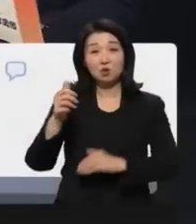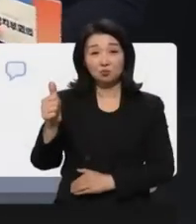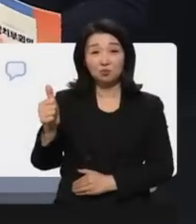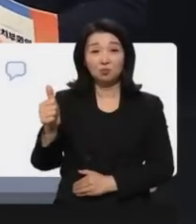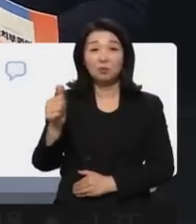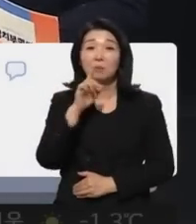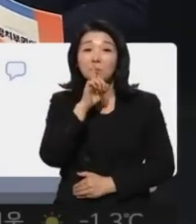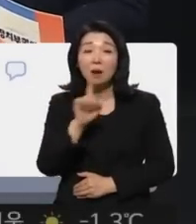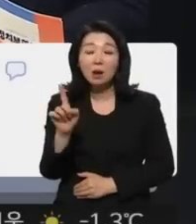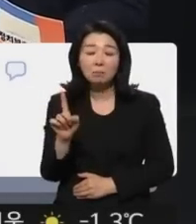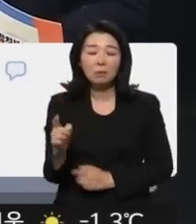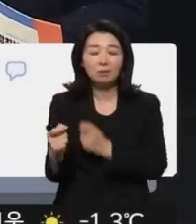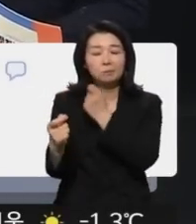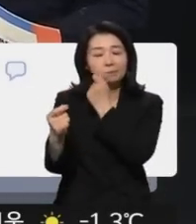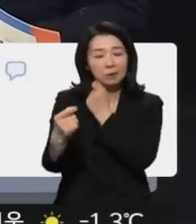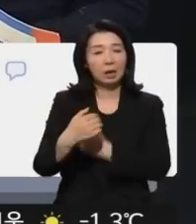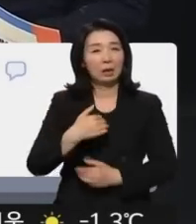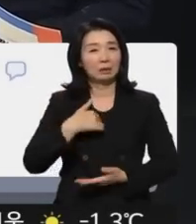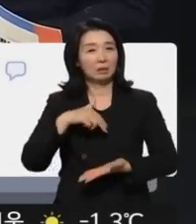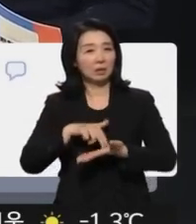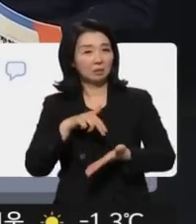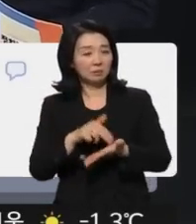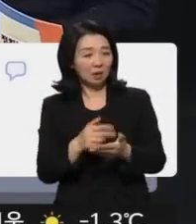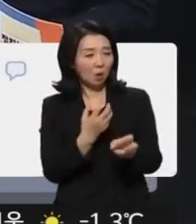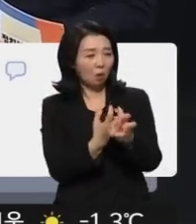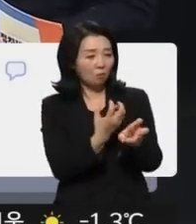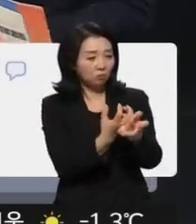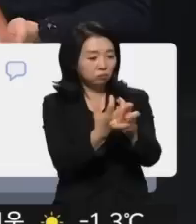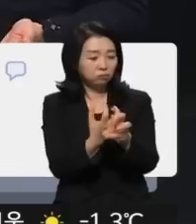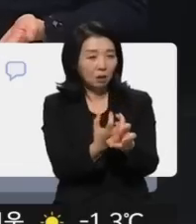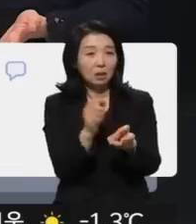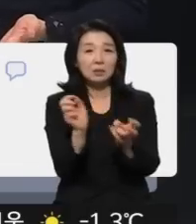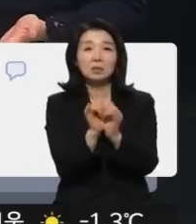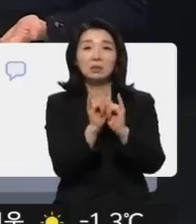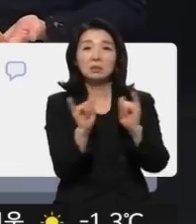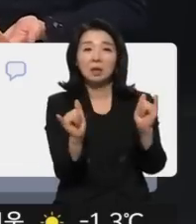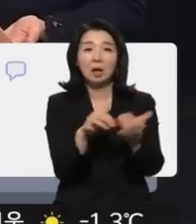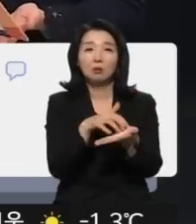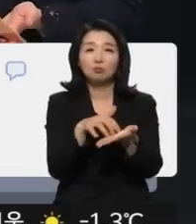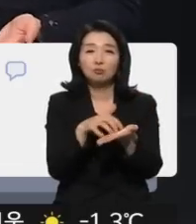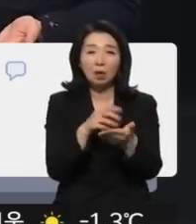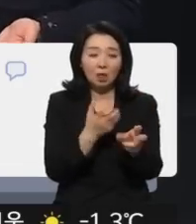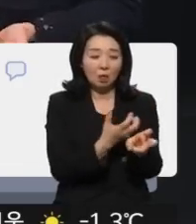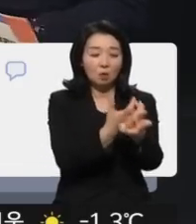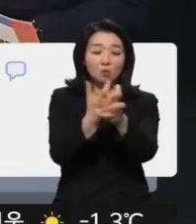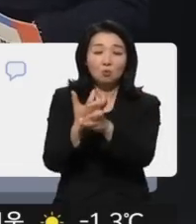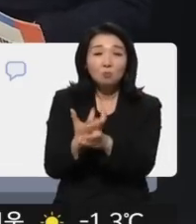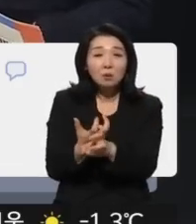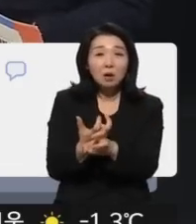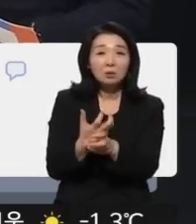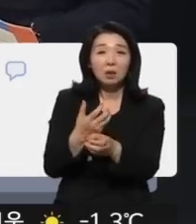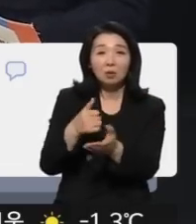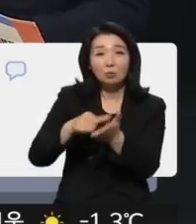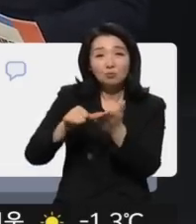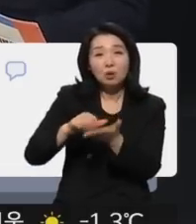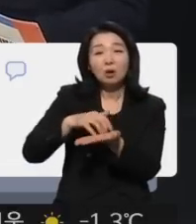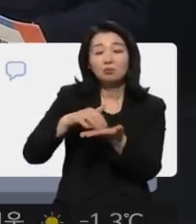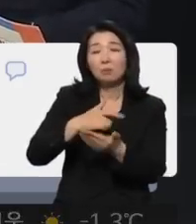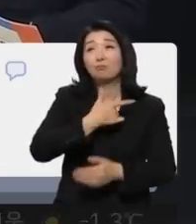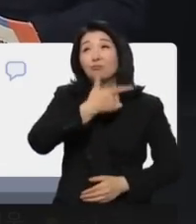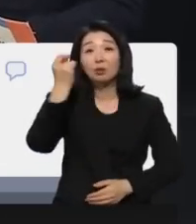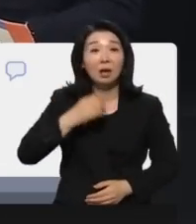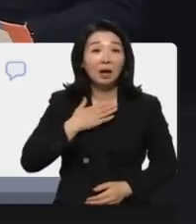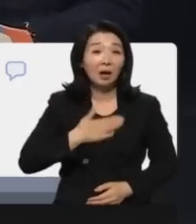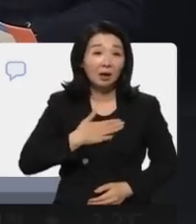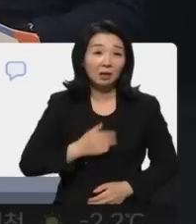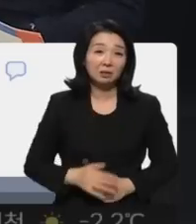자유대한민국님께서 보수 성향인 나조차도 화물 운송 기사들의 수가 운반되어지는 물량 수에 비해 턱없이 부족하다는 걸 잘